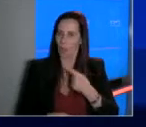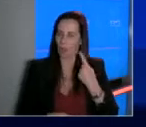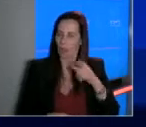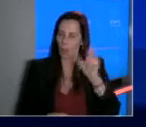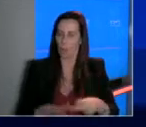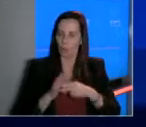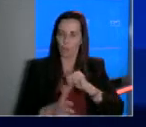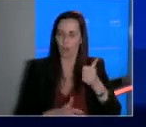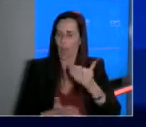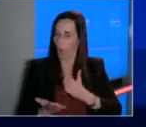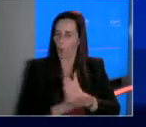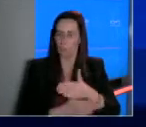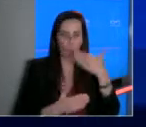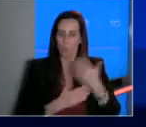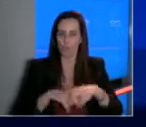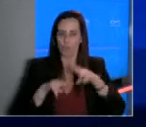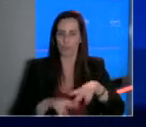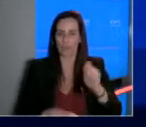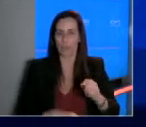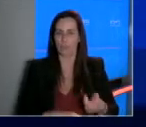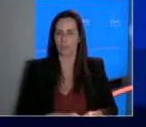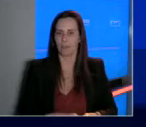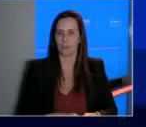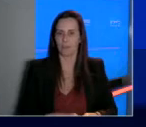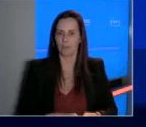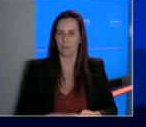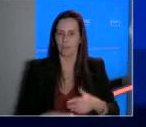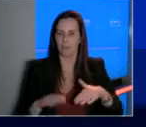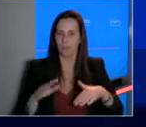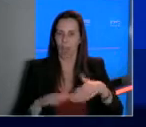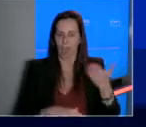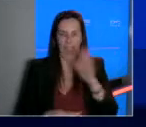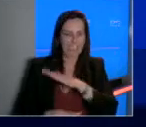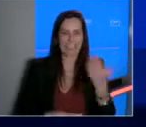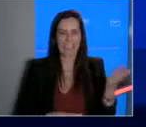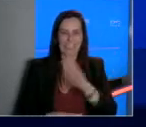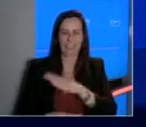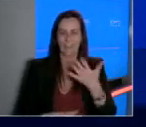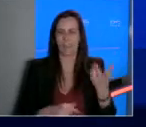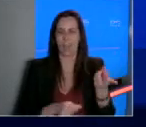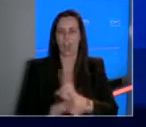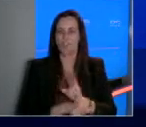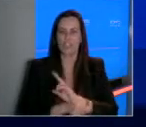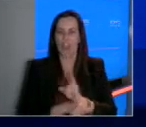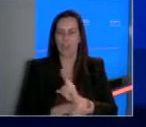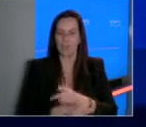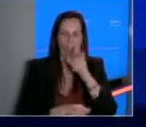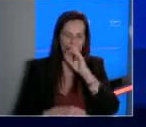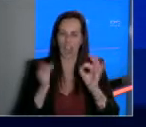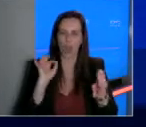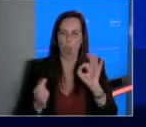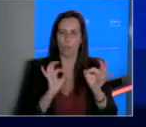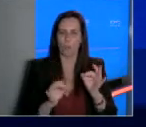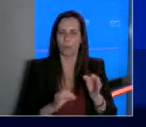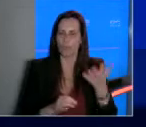אחד הפוליטיקאים ההגונים האחרונים שנשארו לנו פה. אחרי הזיגזג הזה והכמות שקרים ולכלוכים